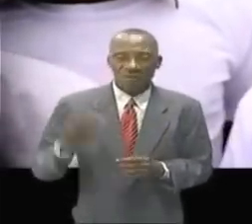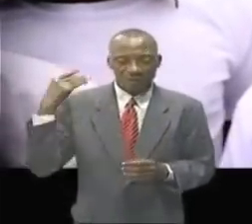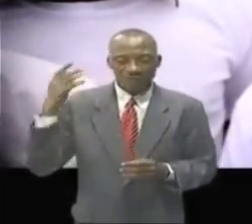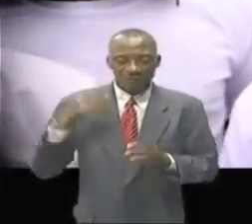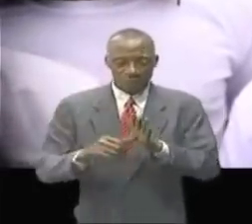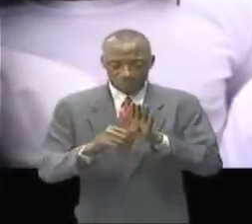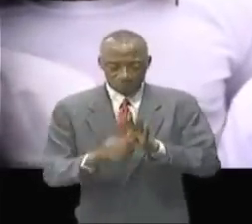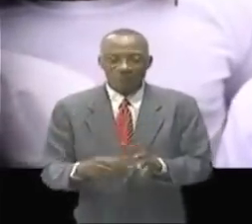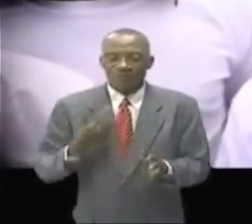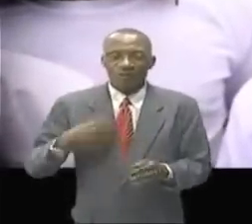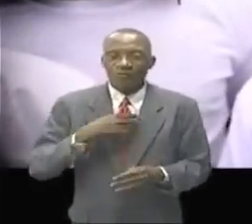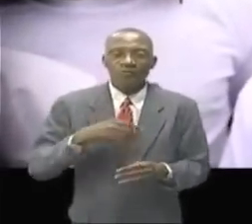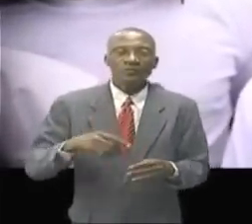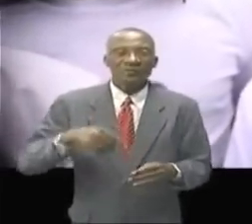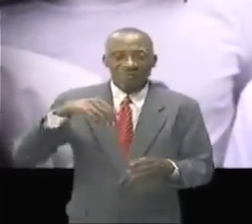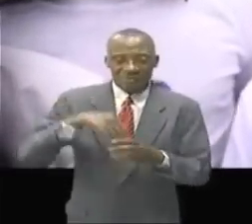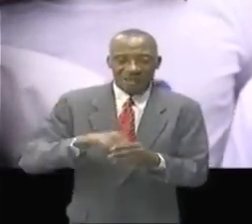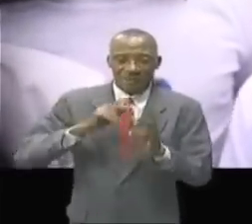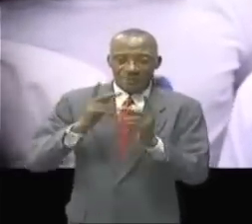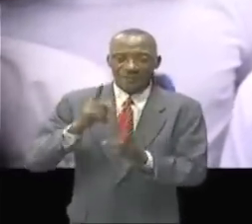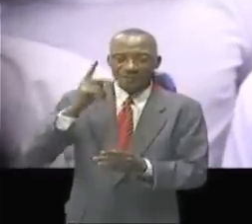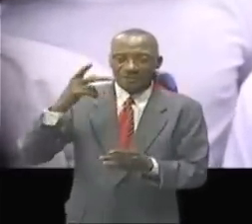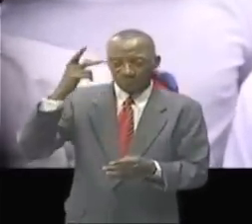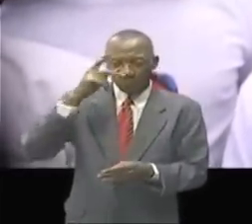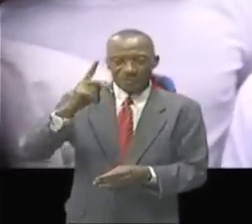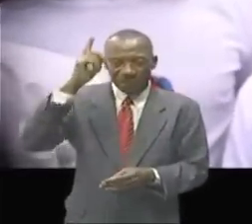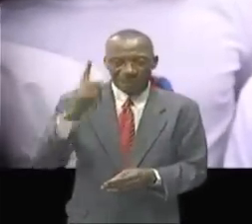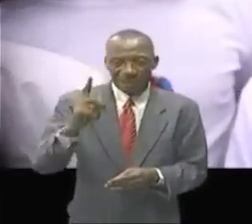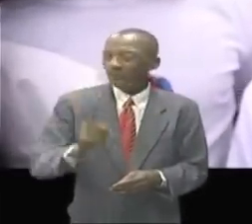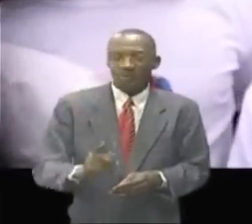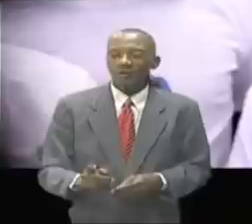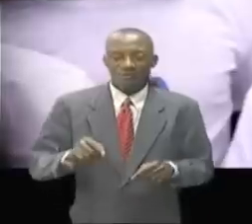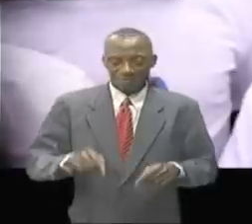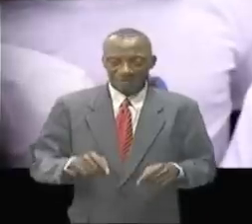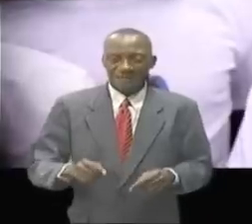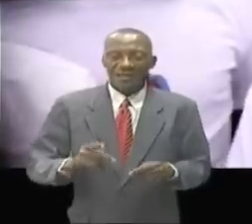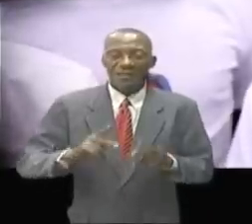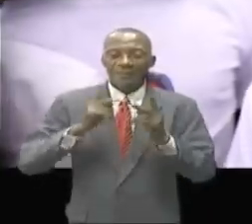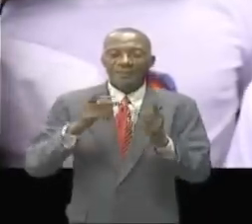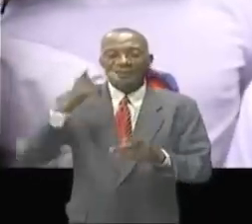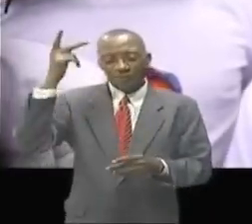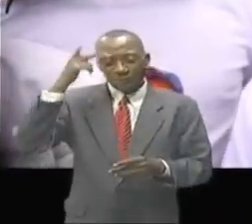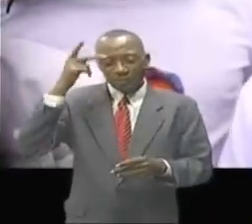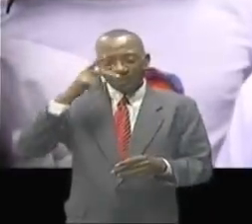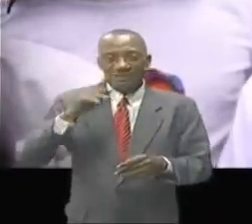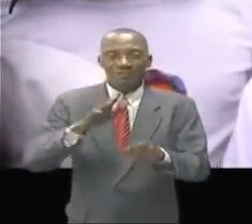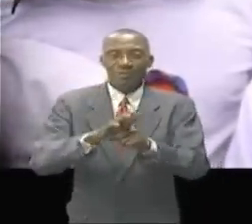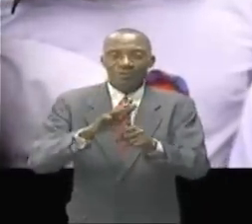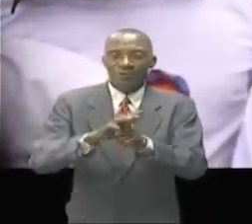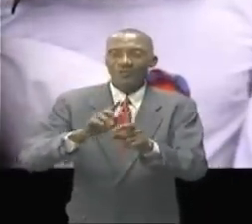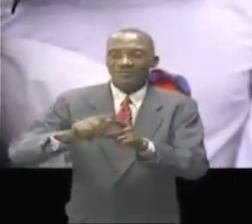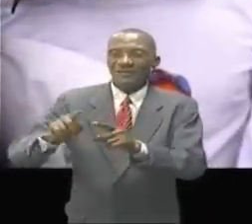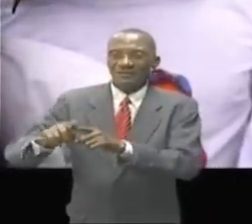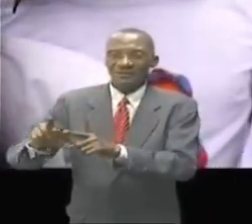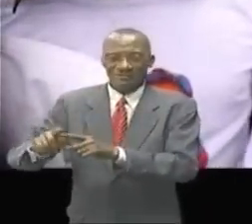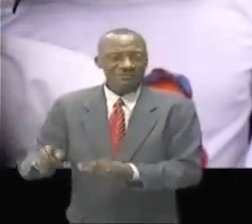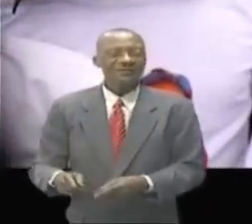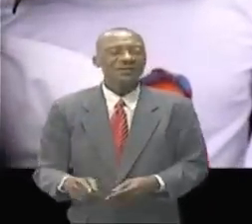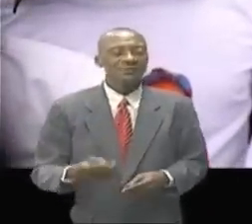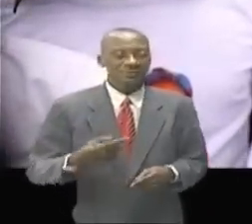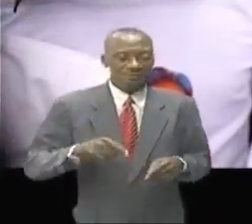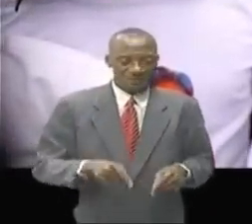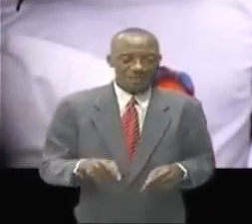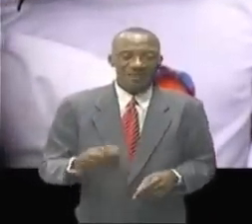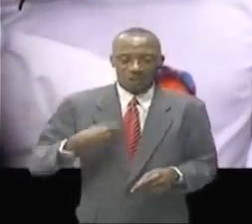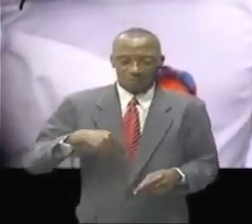même vision. Et déjà, comme il y a des associations sur place qui travaillent déjà dans les aires caritatives, les aires sociales, donc nous sommes